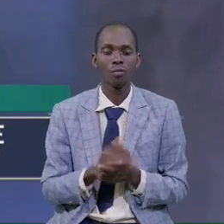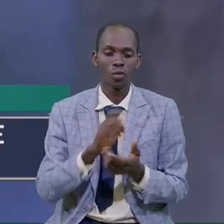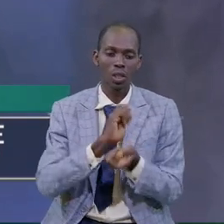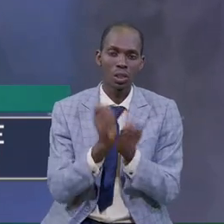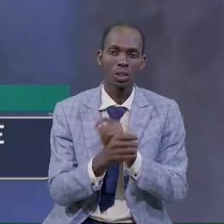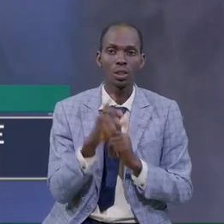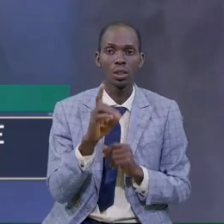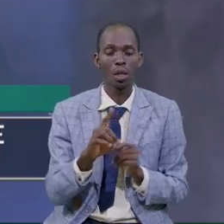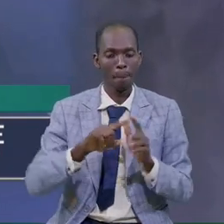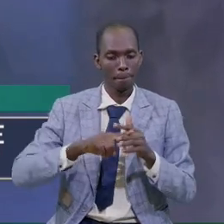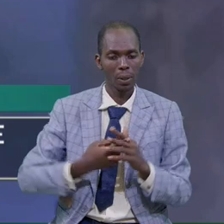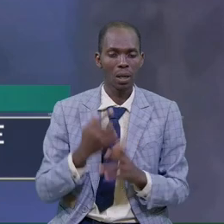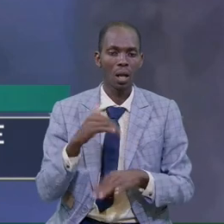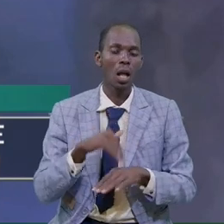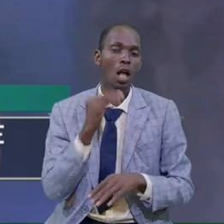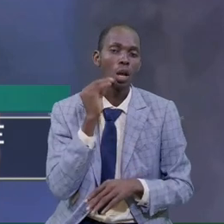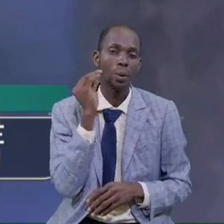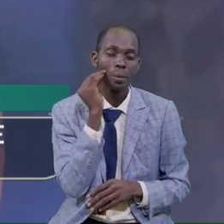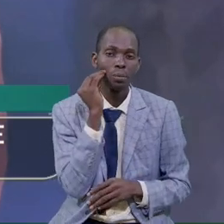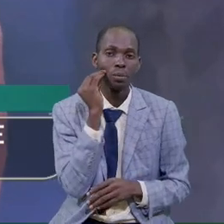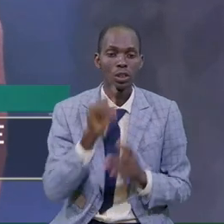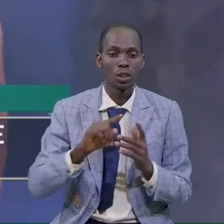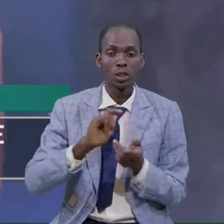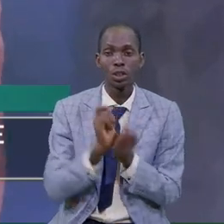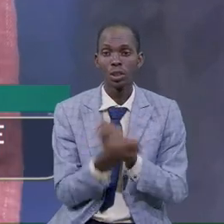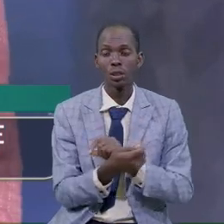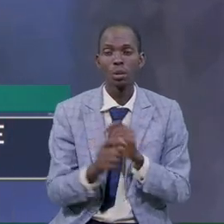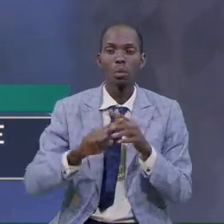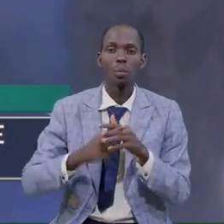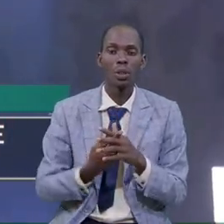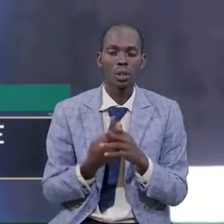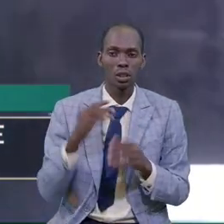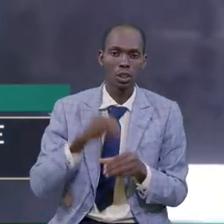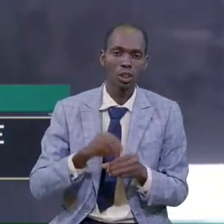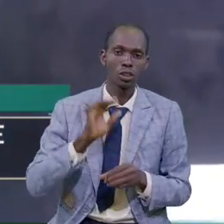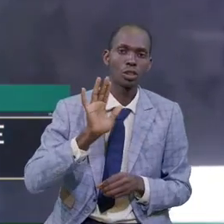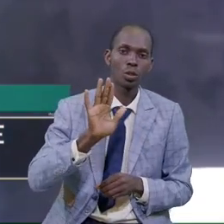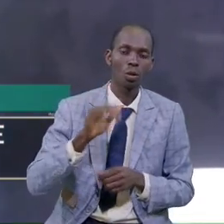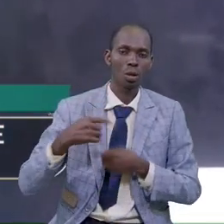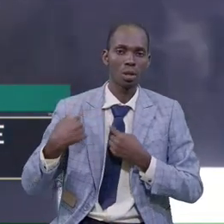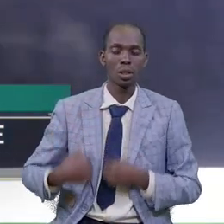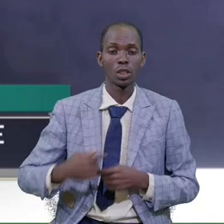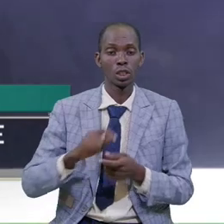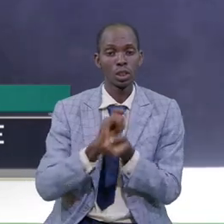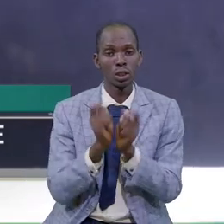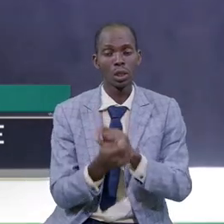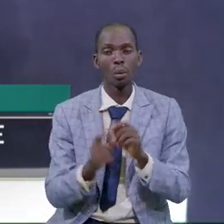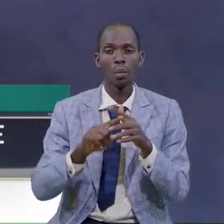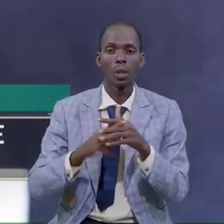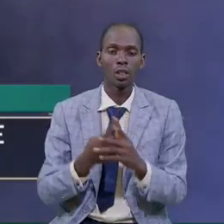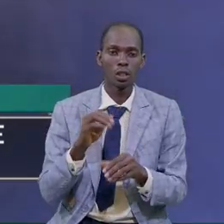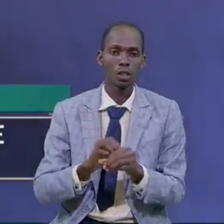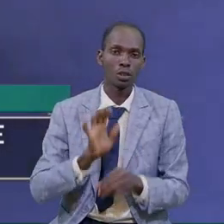Le changement commence chez soi. Le changement commence dans ton cœur. Le changement commence dans ta